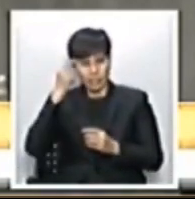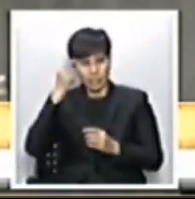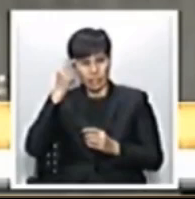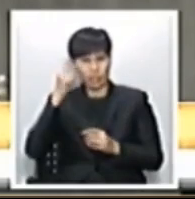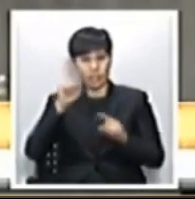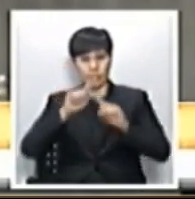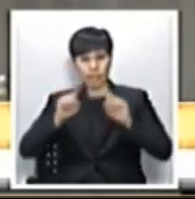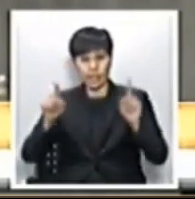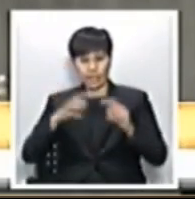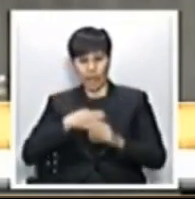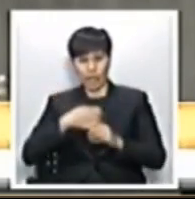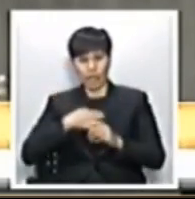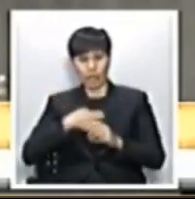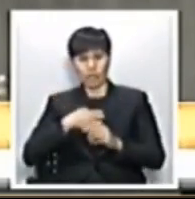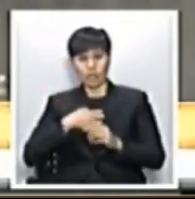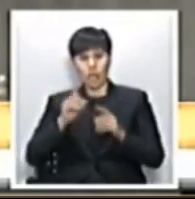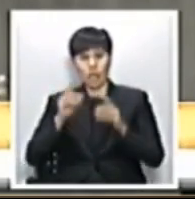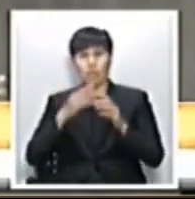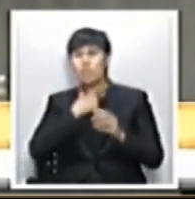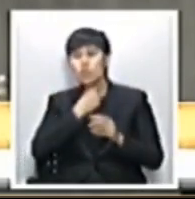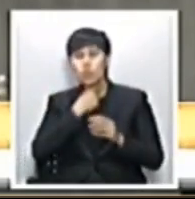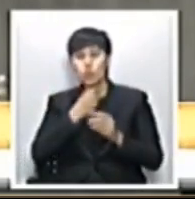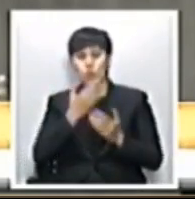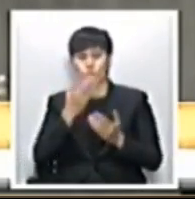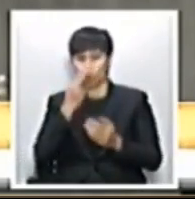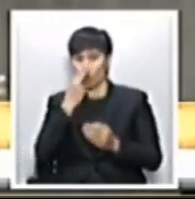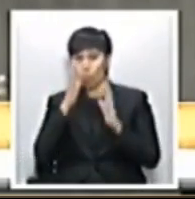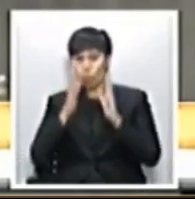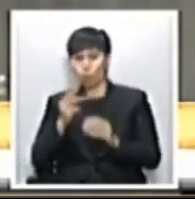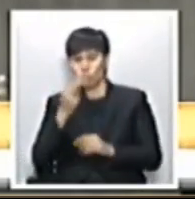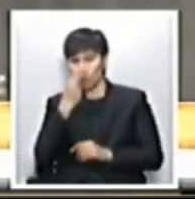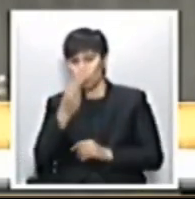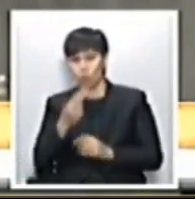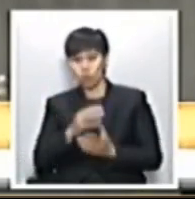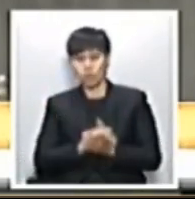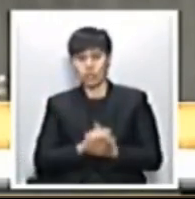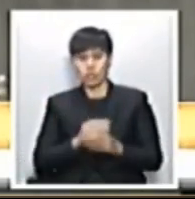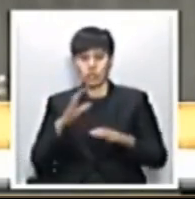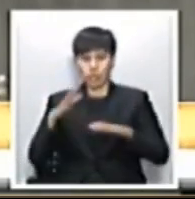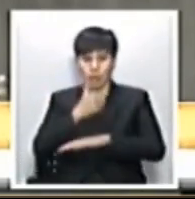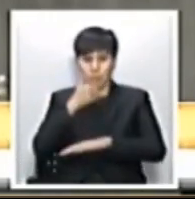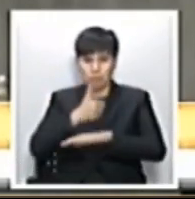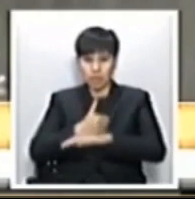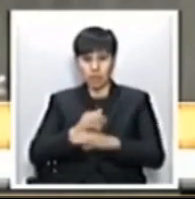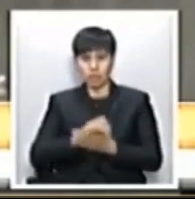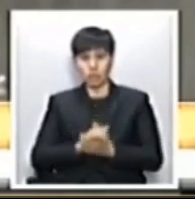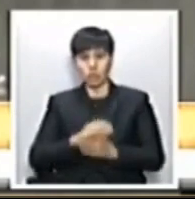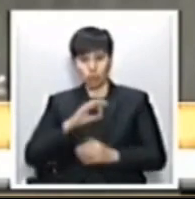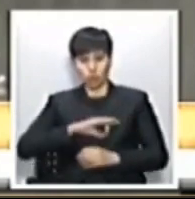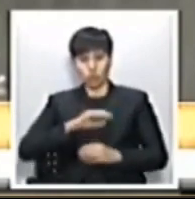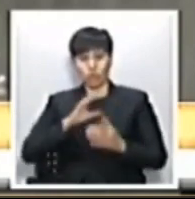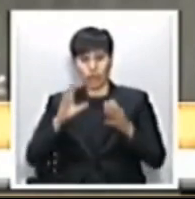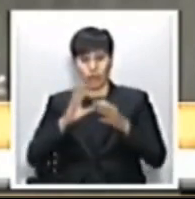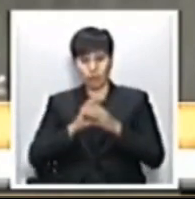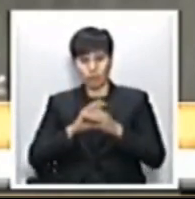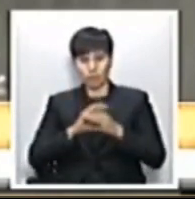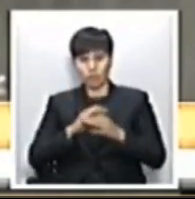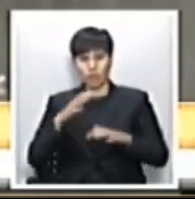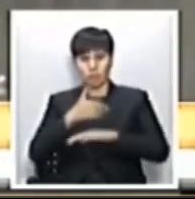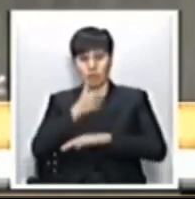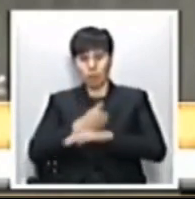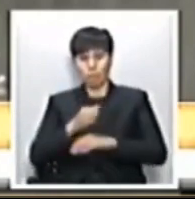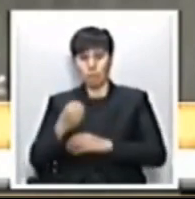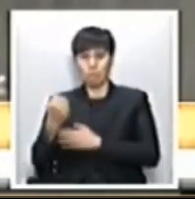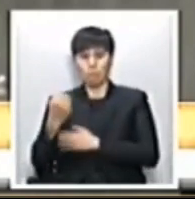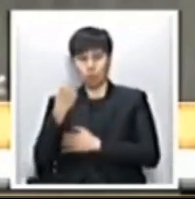างเดียวไม่ใช่เข้าไปตรวจสอบแล้วก็ปิดประเด็นเฉพาะที่เกี่ยวกับการเมืองรู้สึกว่าการเมืองเนี่ยเกี่ยวข้องกับความมั่นคงอย่างเดียว